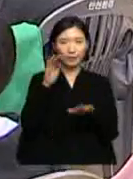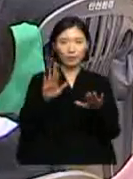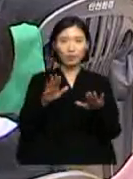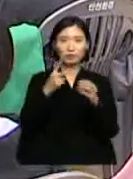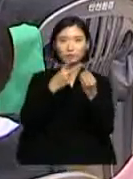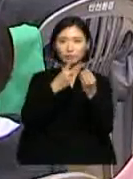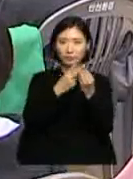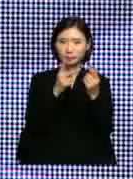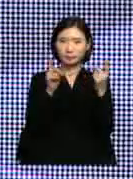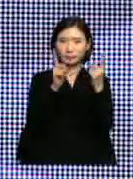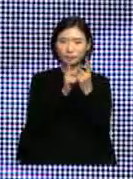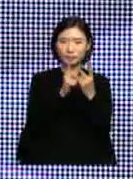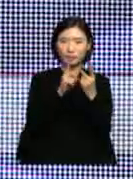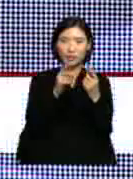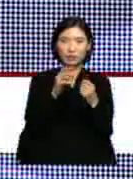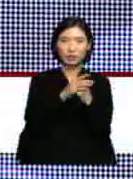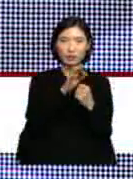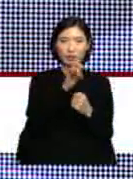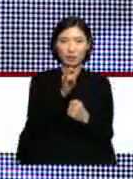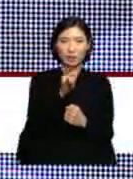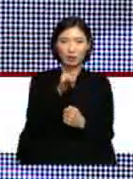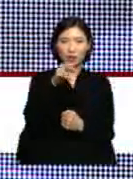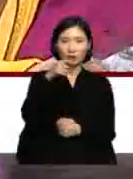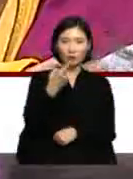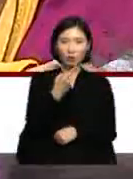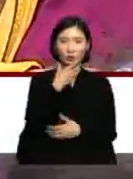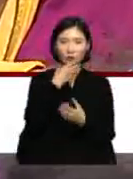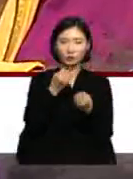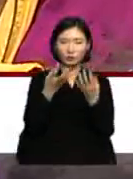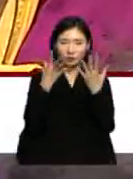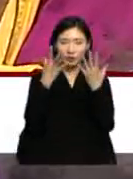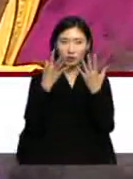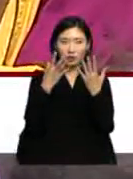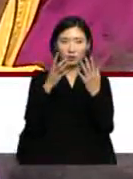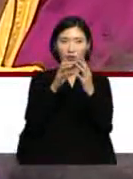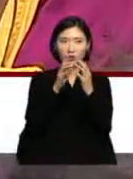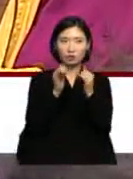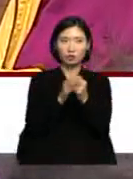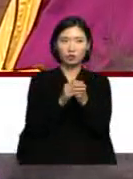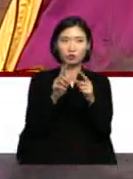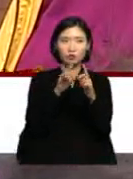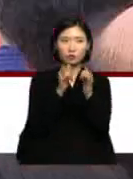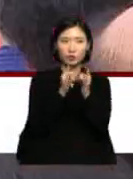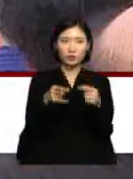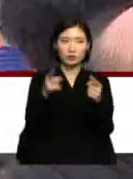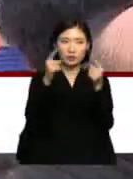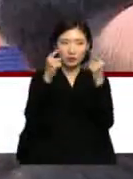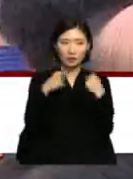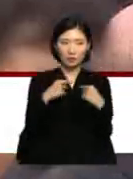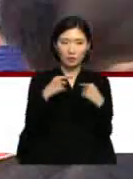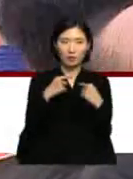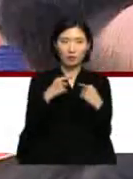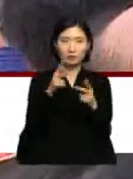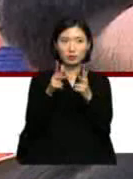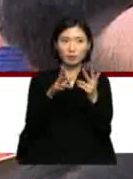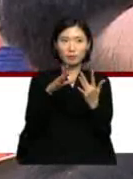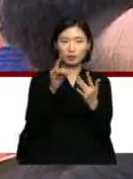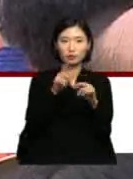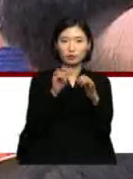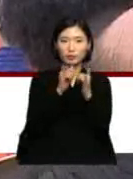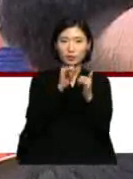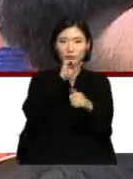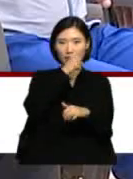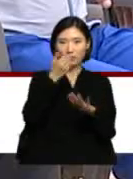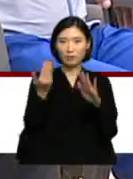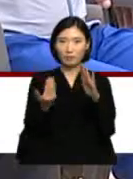두 번째 맞는 이런 에코축제 현장입니다. 서울시 주민참여 예산 사업에 선정되면서 주민이 예산 편성